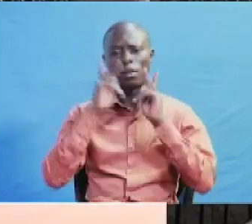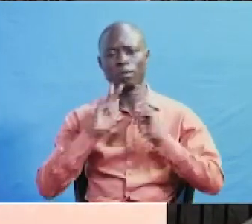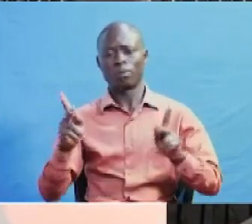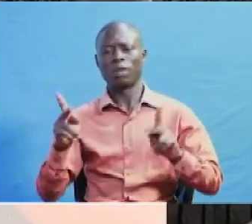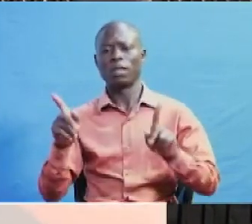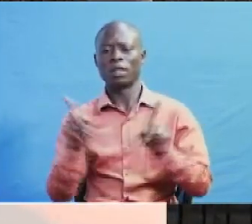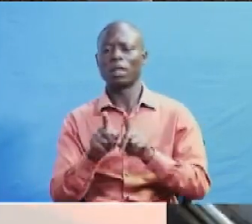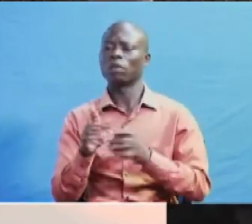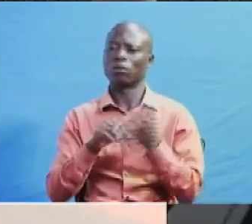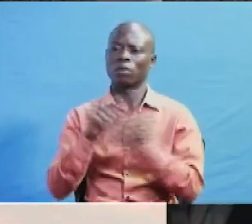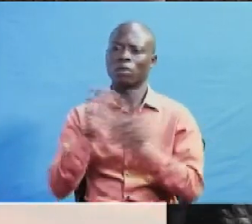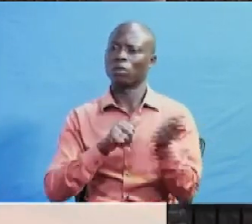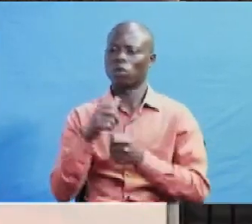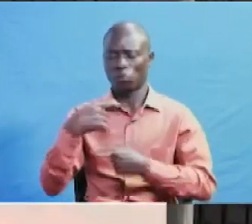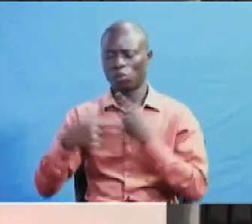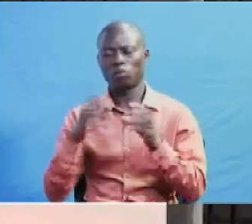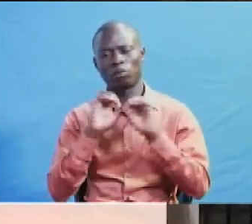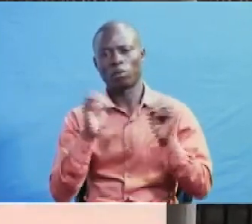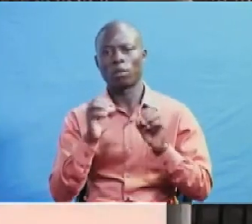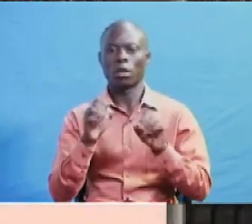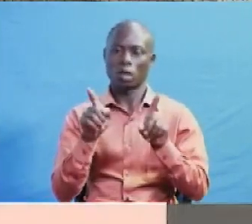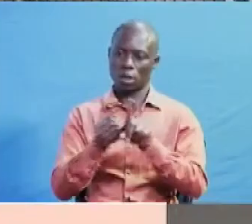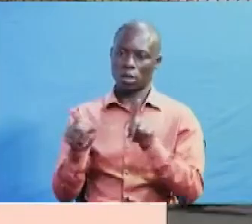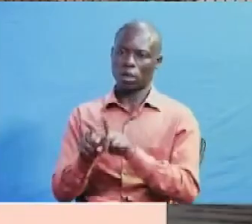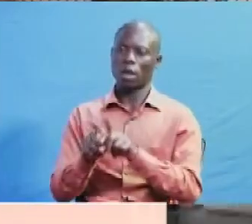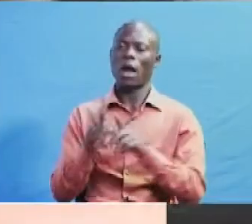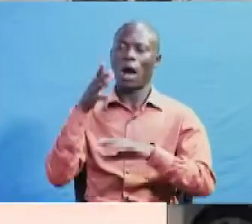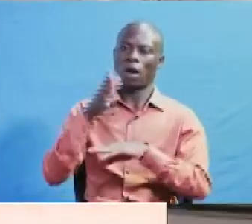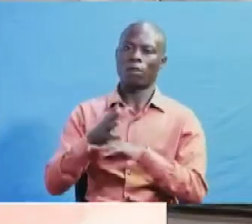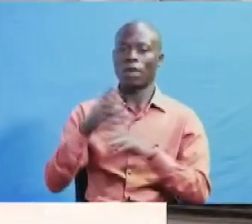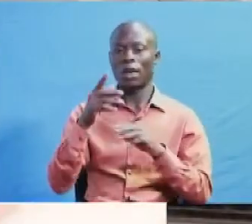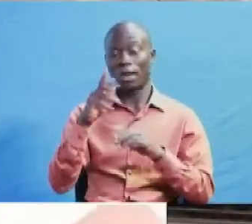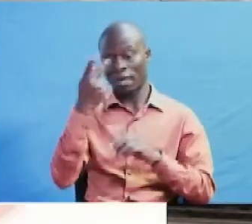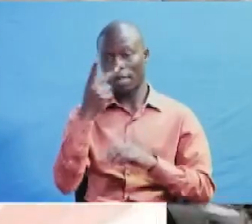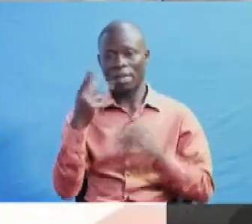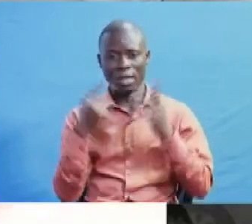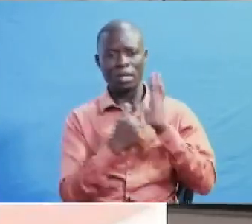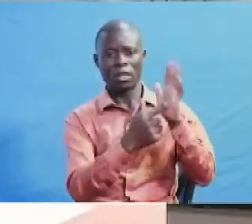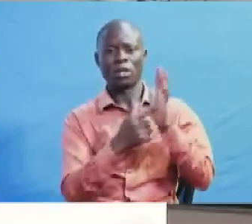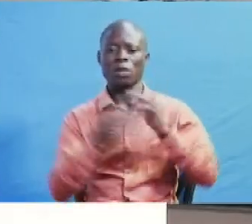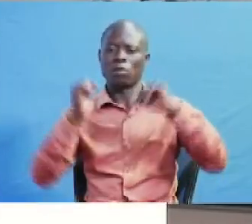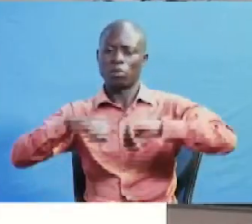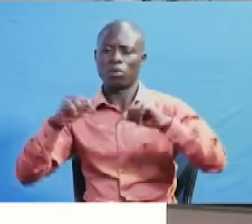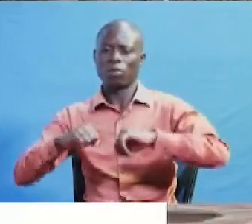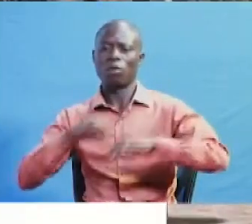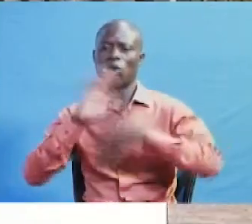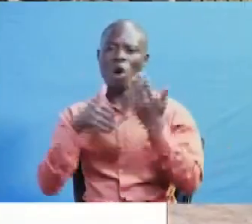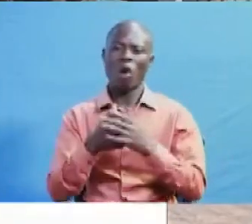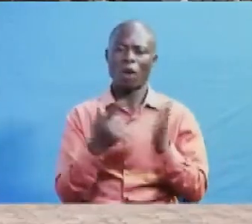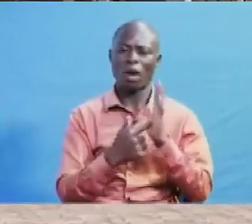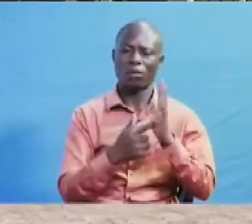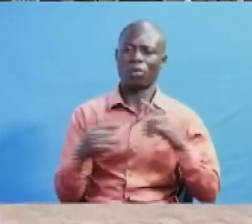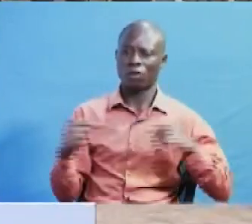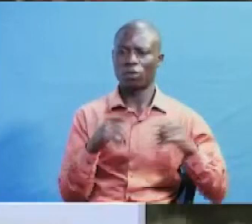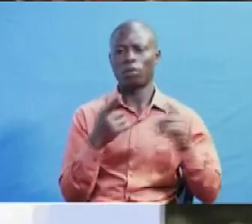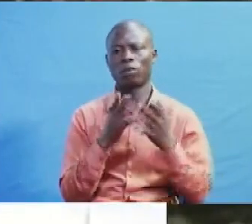na uharibifu hautaendelezwa. Hata hivyo, baadhi ya Wakenya wameonyesha kutokubaliana kwao na vitendo vya kutishwa na uwepo